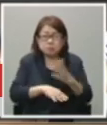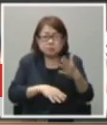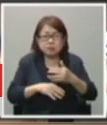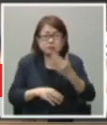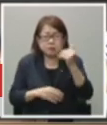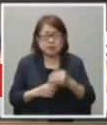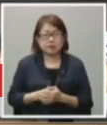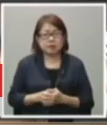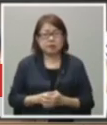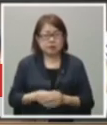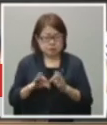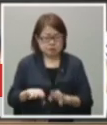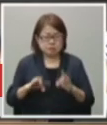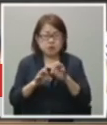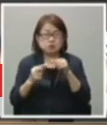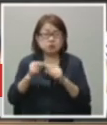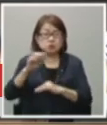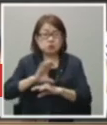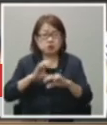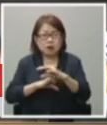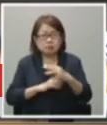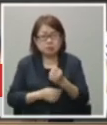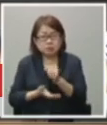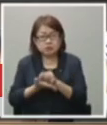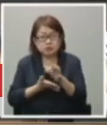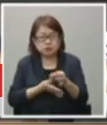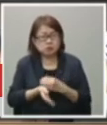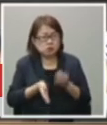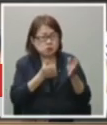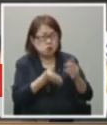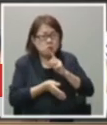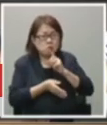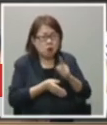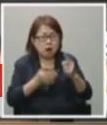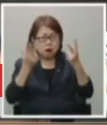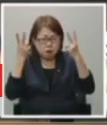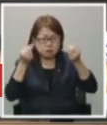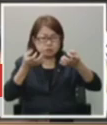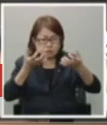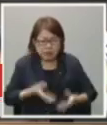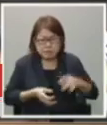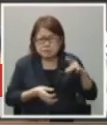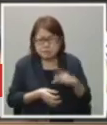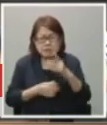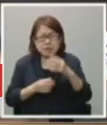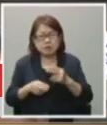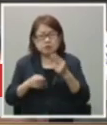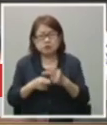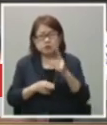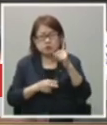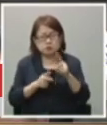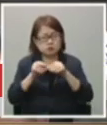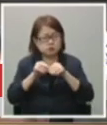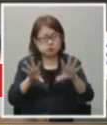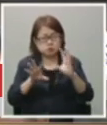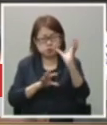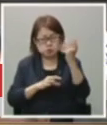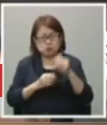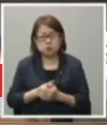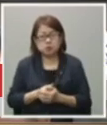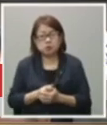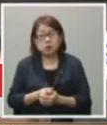ำคัญก็คือโครงการนี้ครับกล่าวหาท่านนายกอย่างร้ายแรงครับท่านเสียหายไปทั่วโลกเลยครับไม่ว่าจะเป็นรอยเต